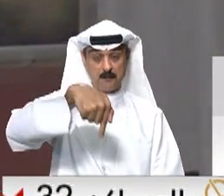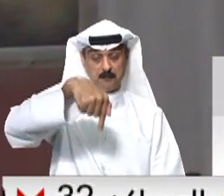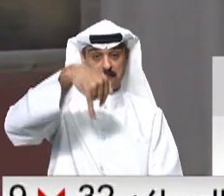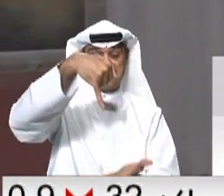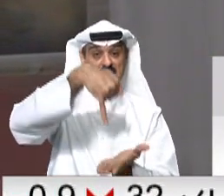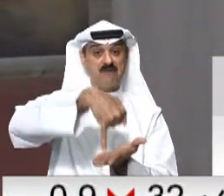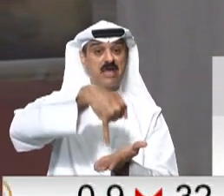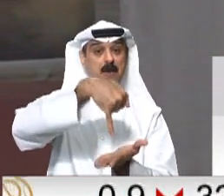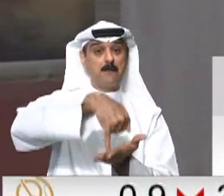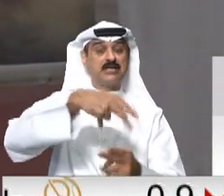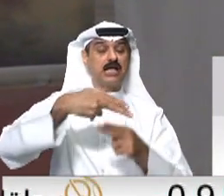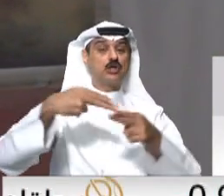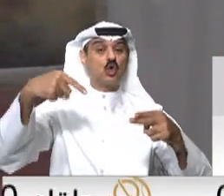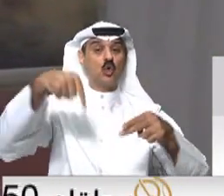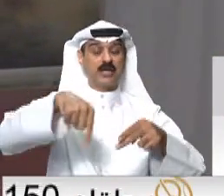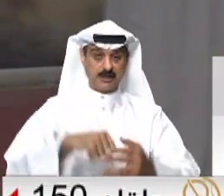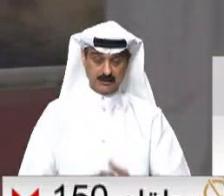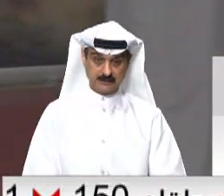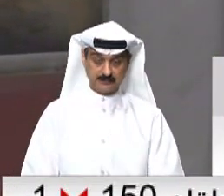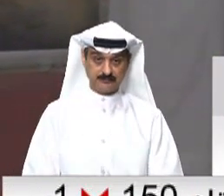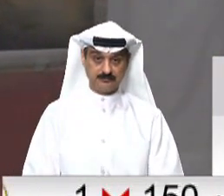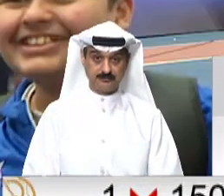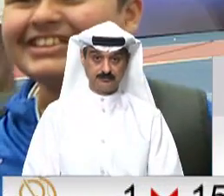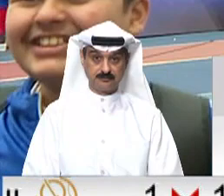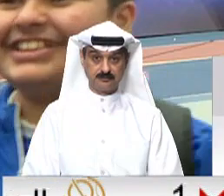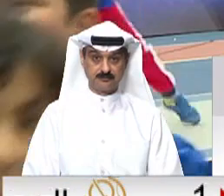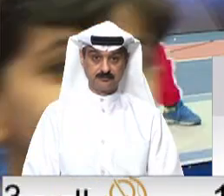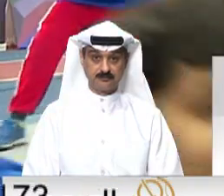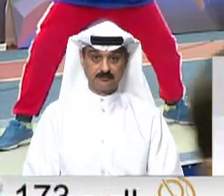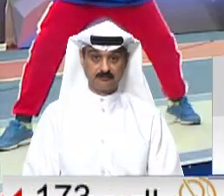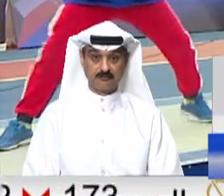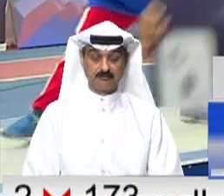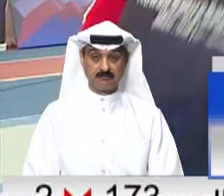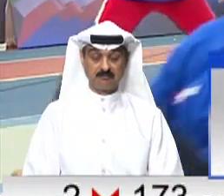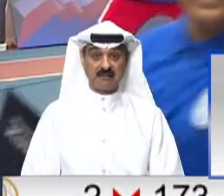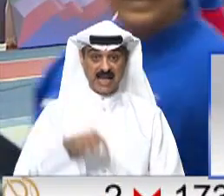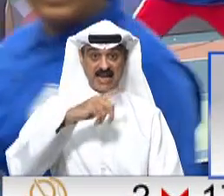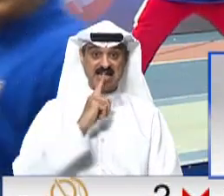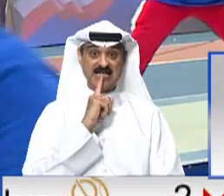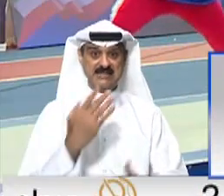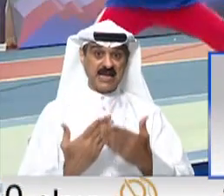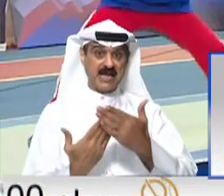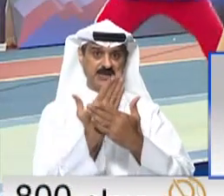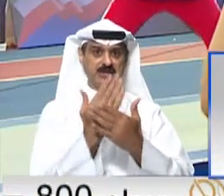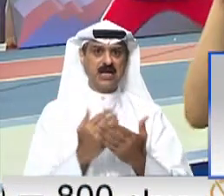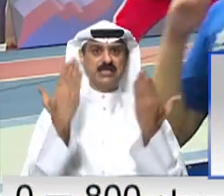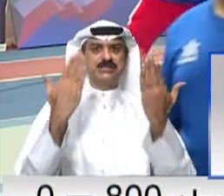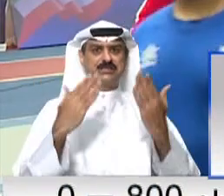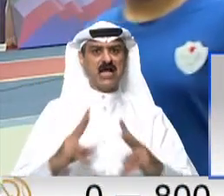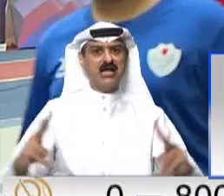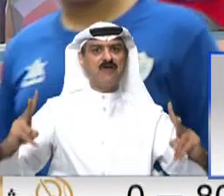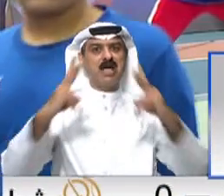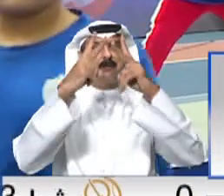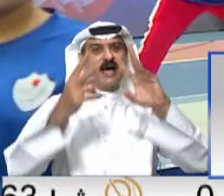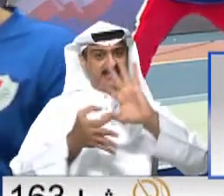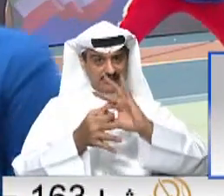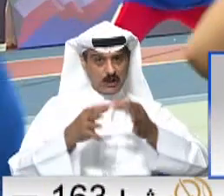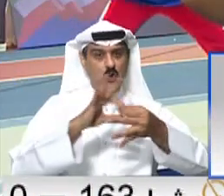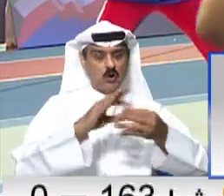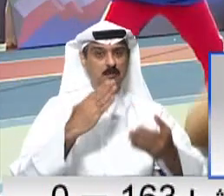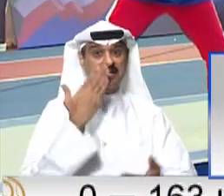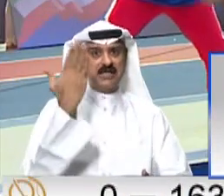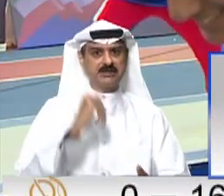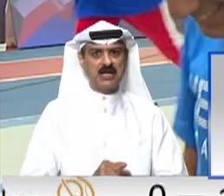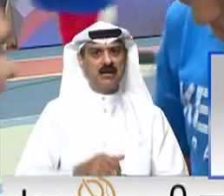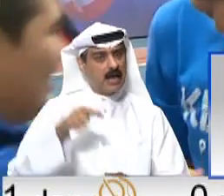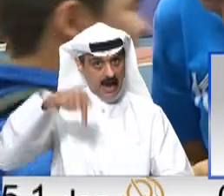اللجنة الأولمبية الكويتية. بداية خير حلوة حق الموسم الجديد إن شاء الله، حق تأهيل نقاط تأهيل الأولمبياد، وإن شاء الله أن سوينا خطوة